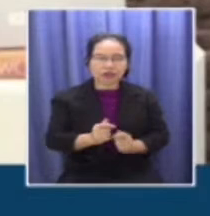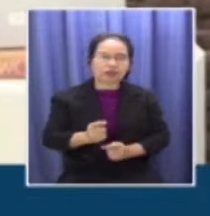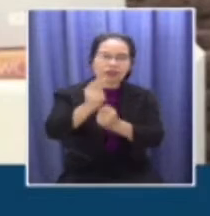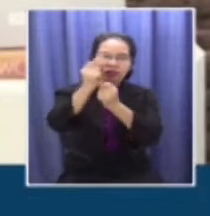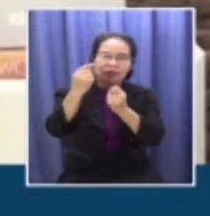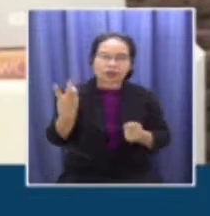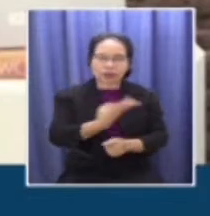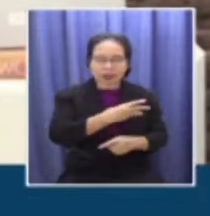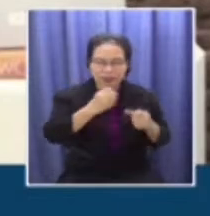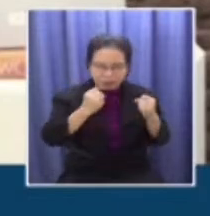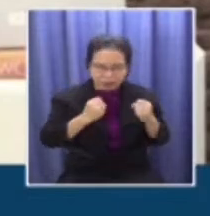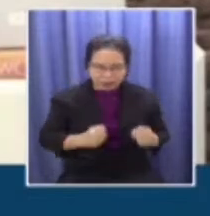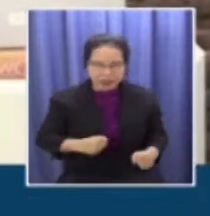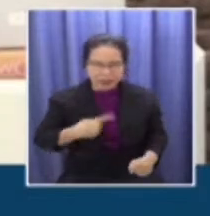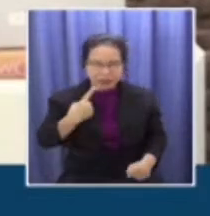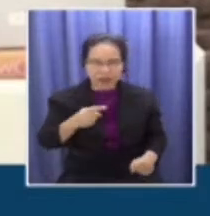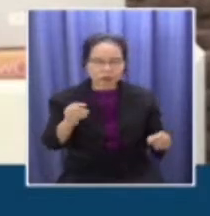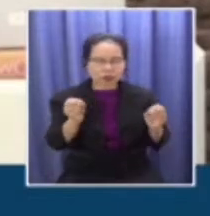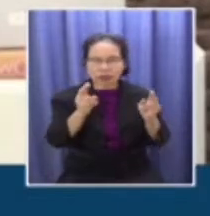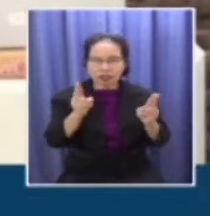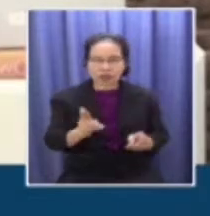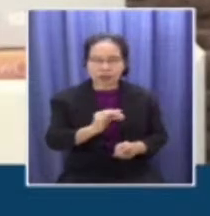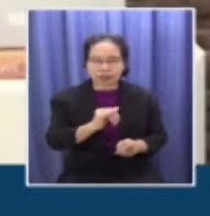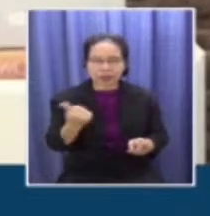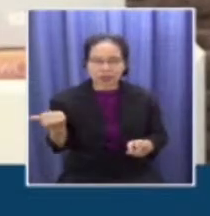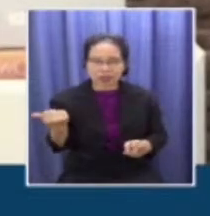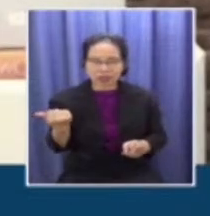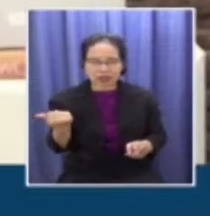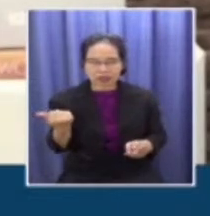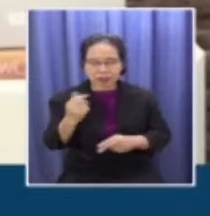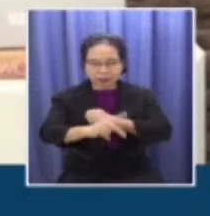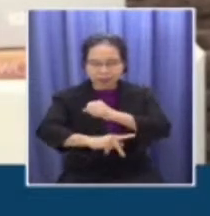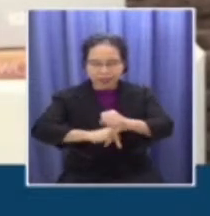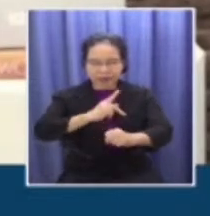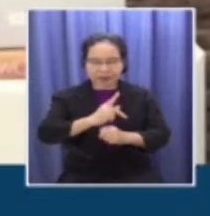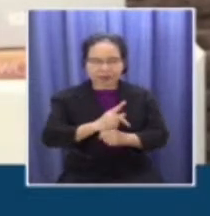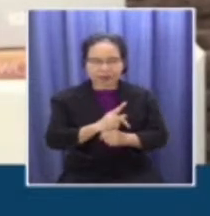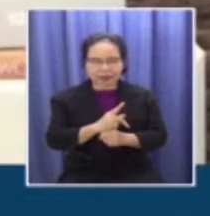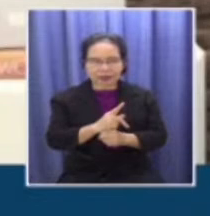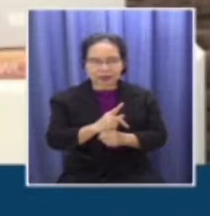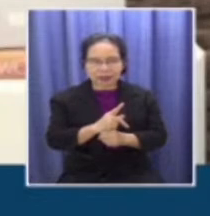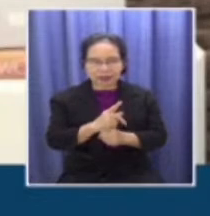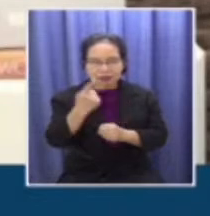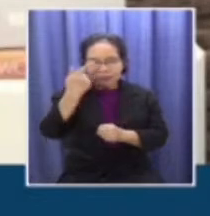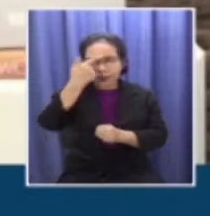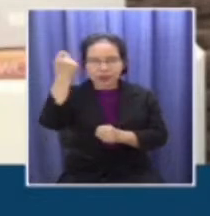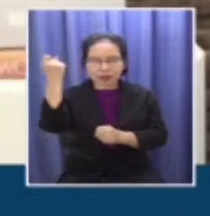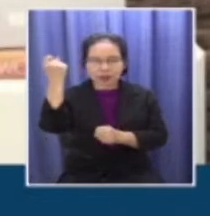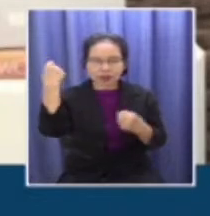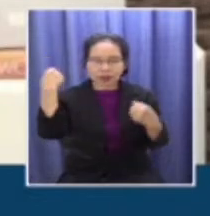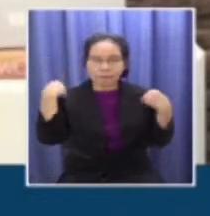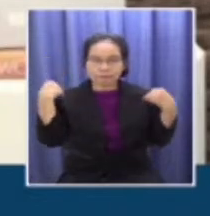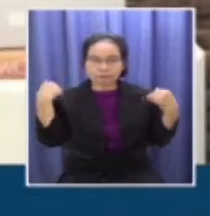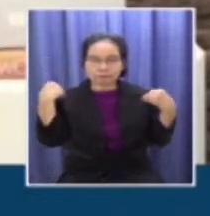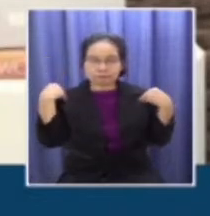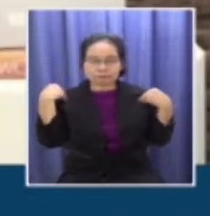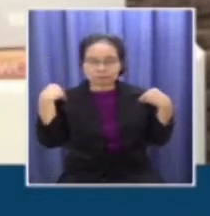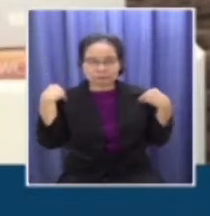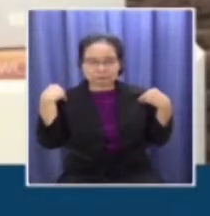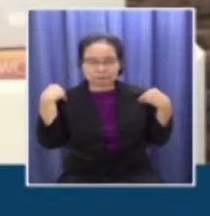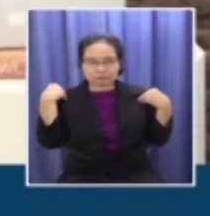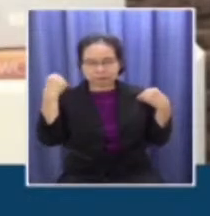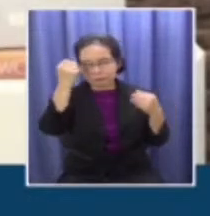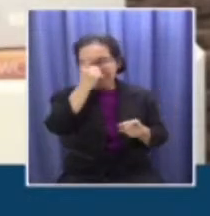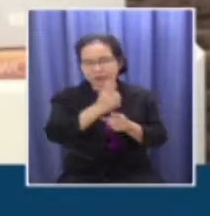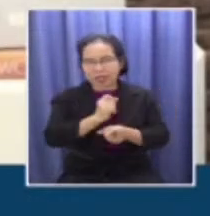ɔbɔ asase ne wɔ soro na ama yɛ n'adwene bi afa sɛ de ne wɔ Nyankopɔn no nkotahudie setie wa ma nsroma nka